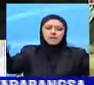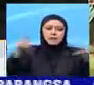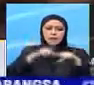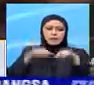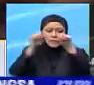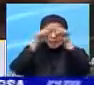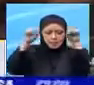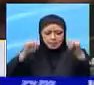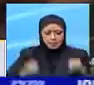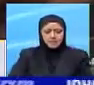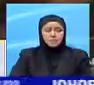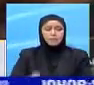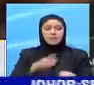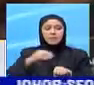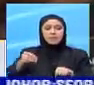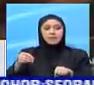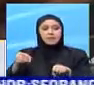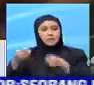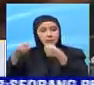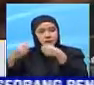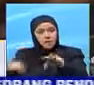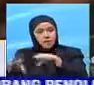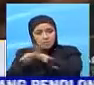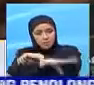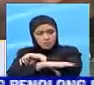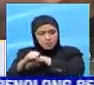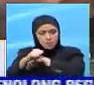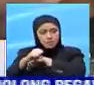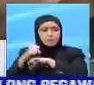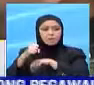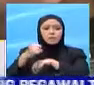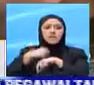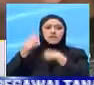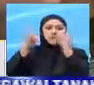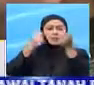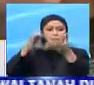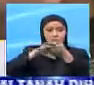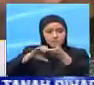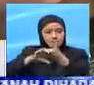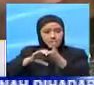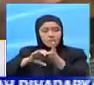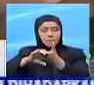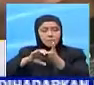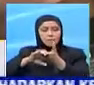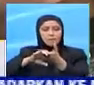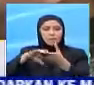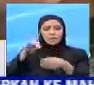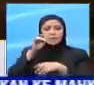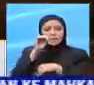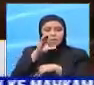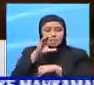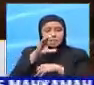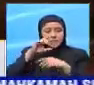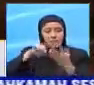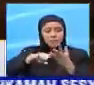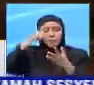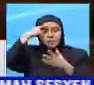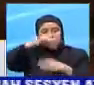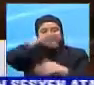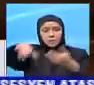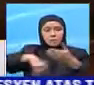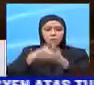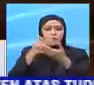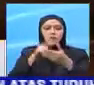and Lost Travel Document, SLTD, di semua lapangan terbang antarabangsa bermula 31 Mac tahun ini